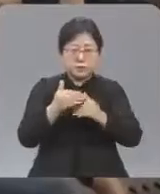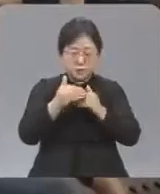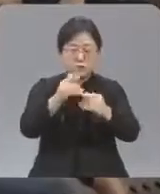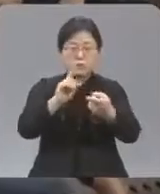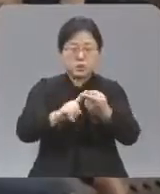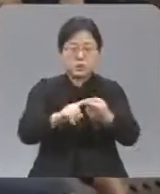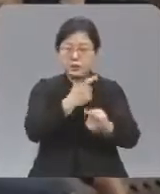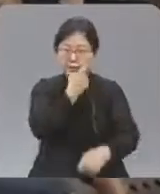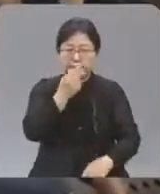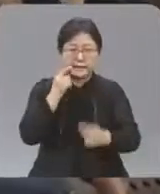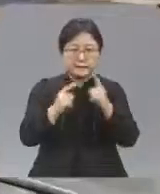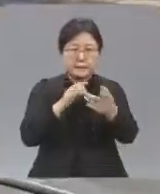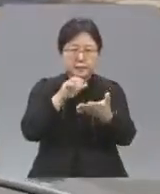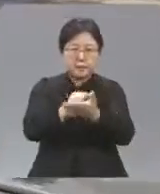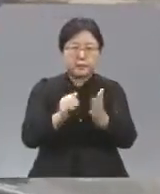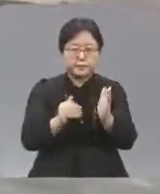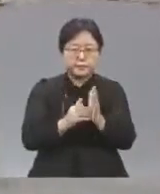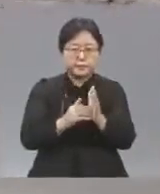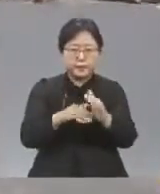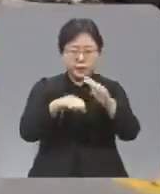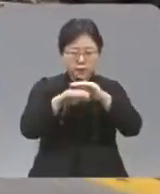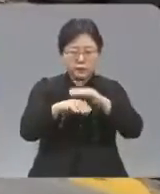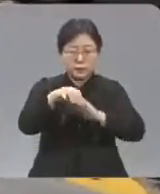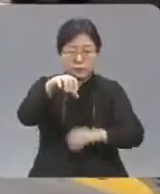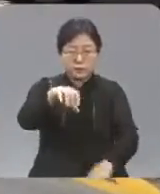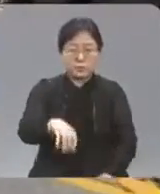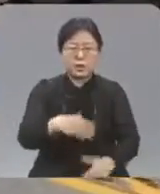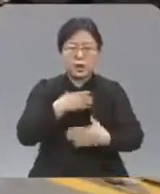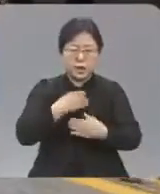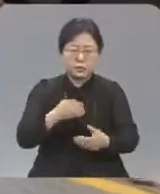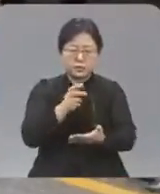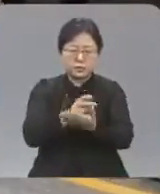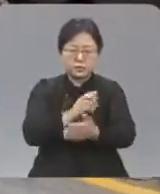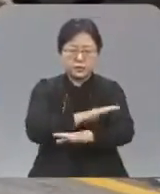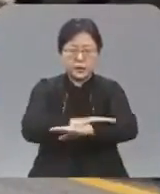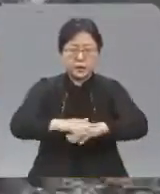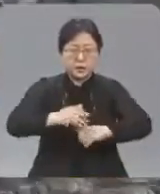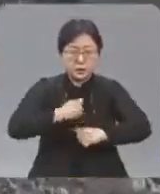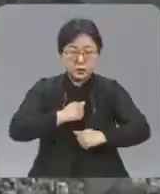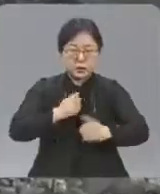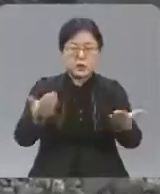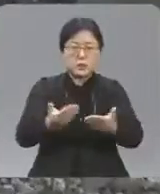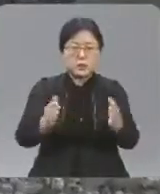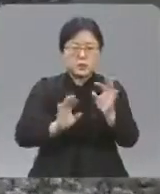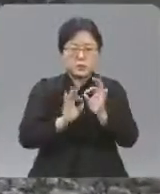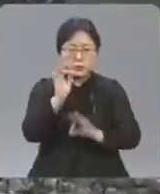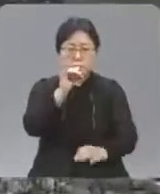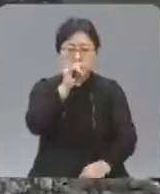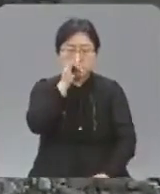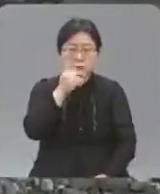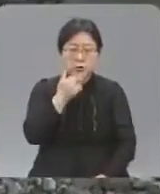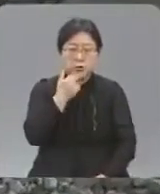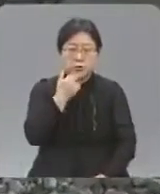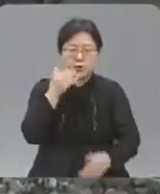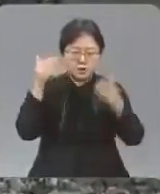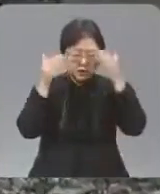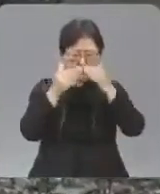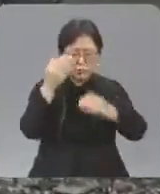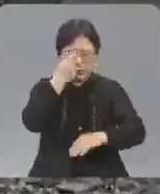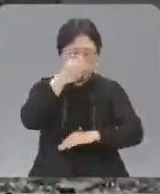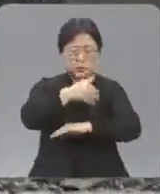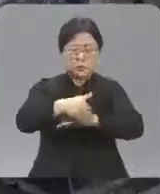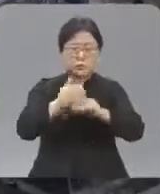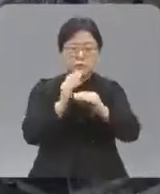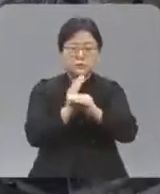대한 진술을 들었습니다. 공사 현장에서 안전수칙이 지켜졌는지와 업무상 과실이 있었는지를 집중적으로